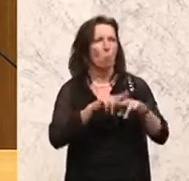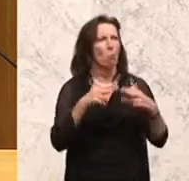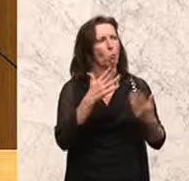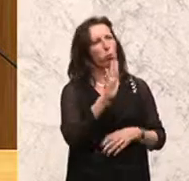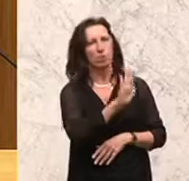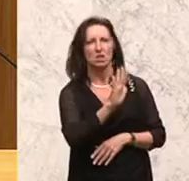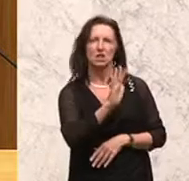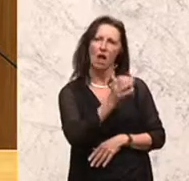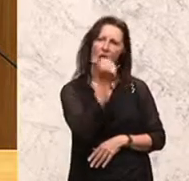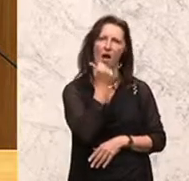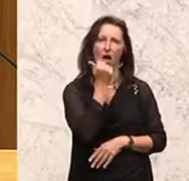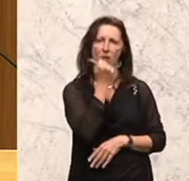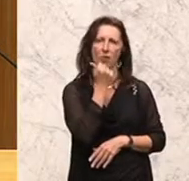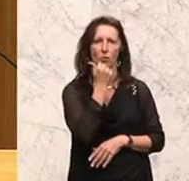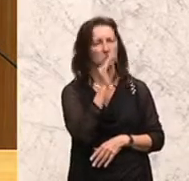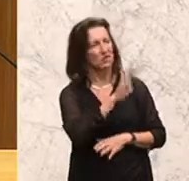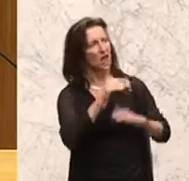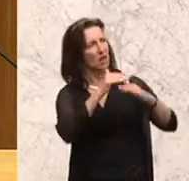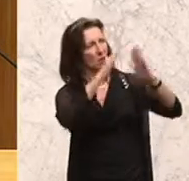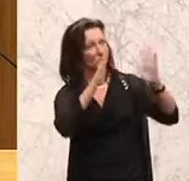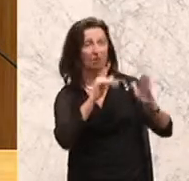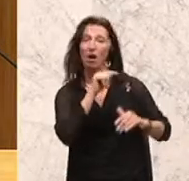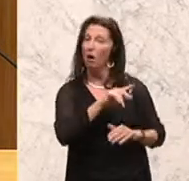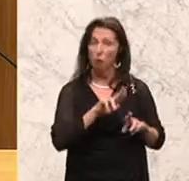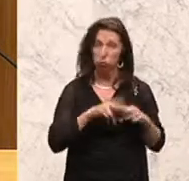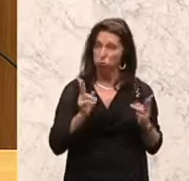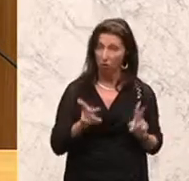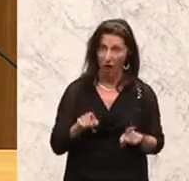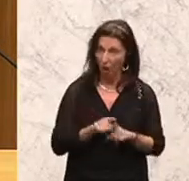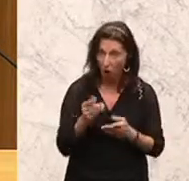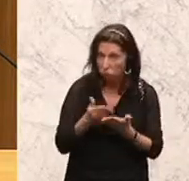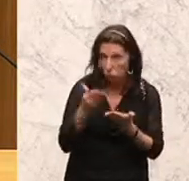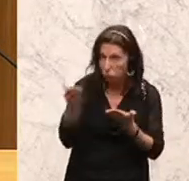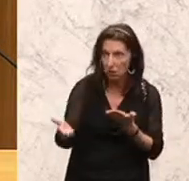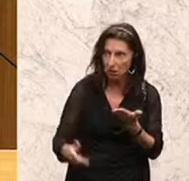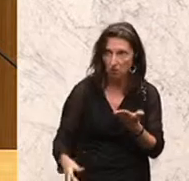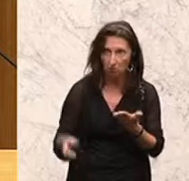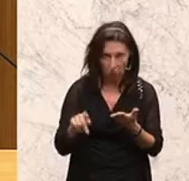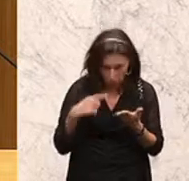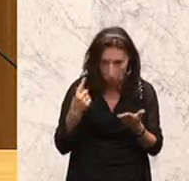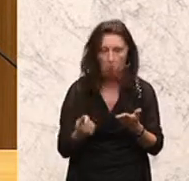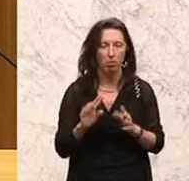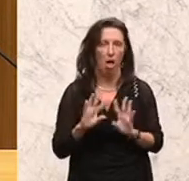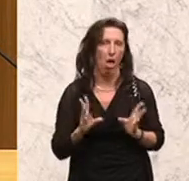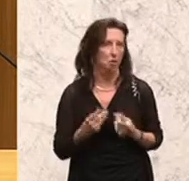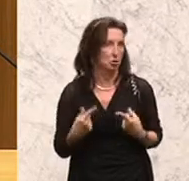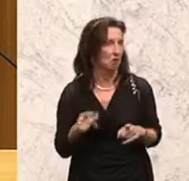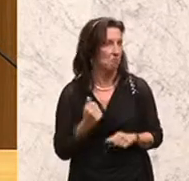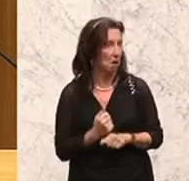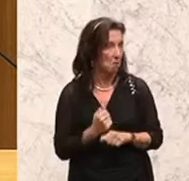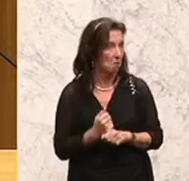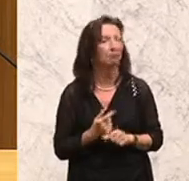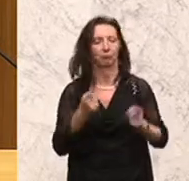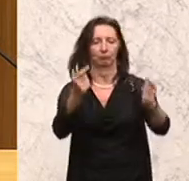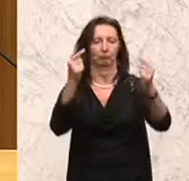Nein, der Bund kann jederzeit Liegenschaften anmieten, dann stehen sie ihm zur Verfügung und dann kann er alles machen. Der nächste Punkt